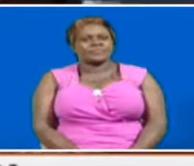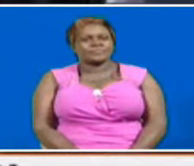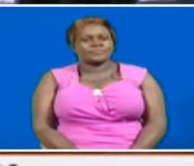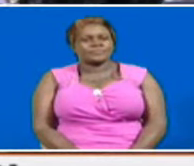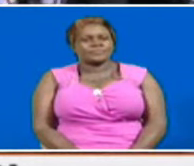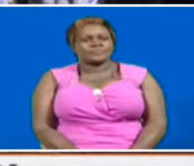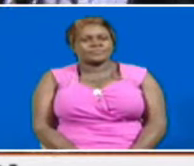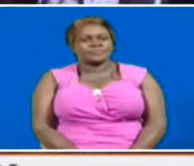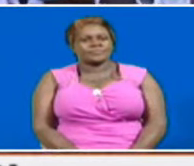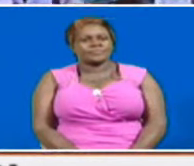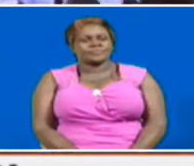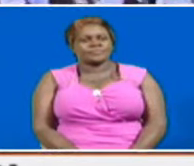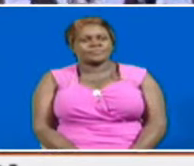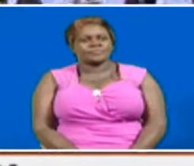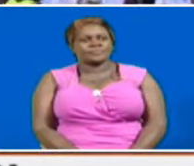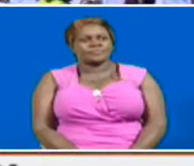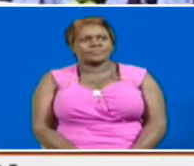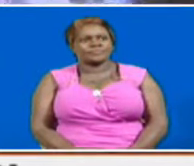Nairobi.